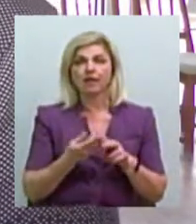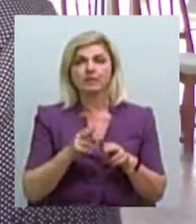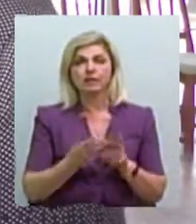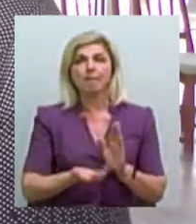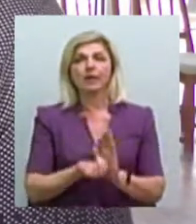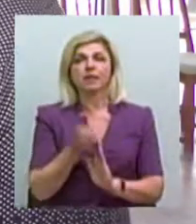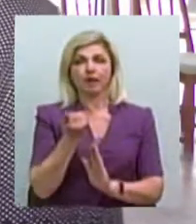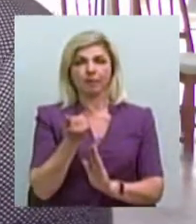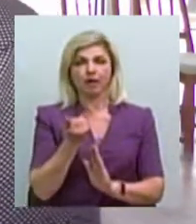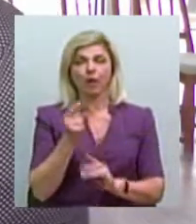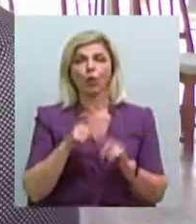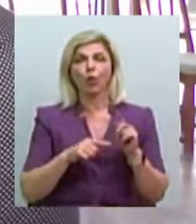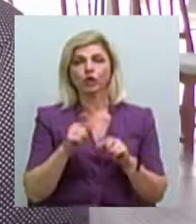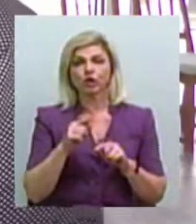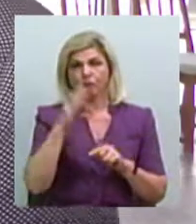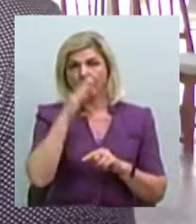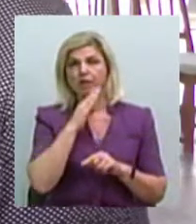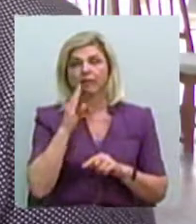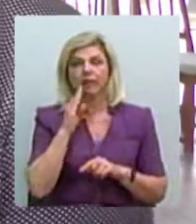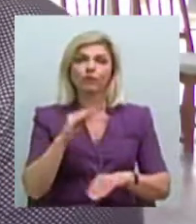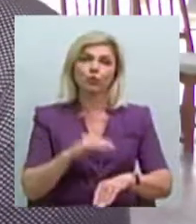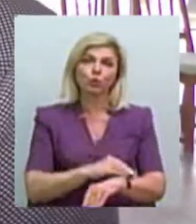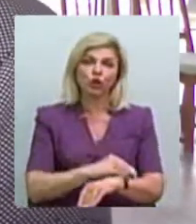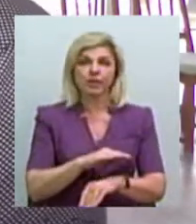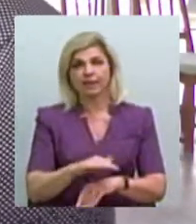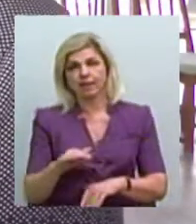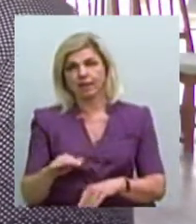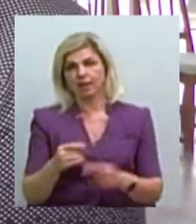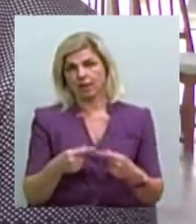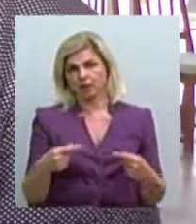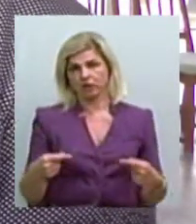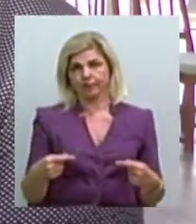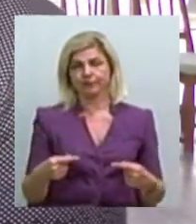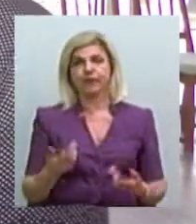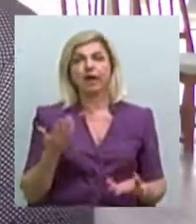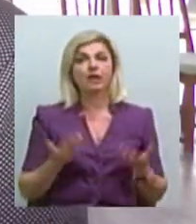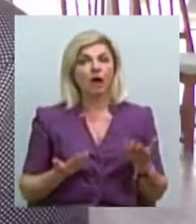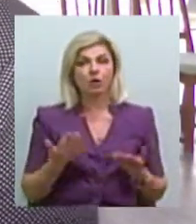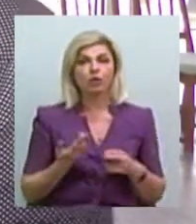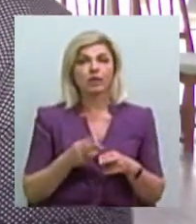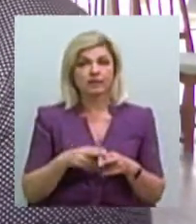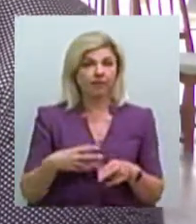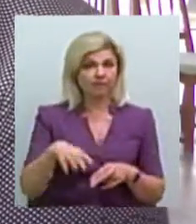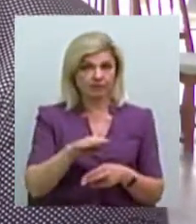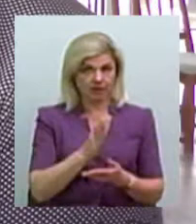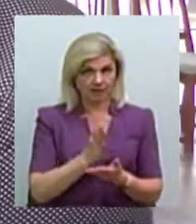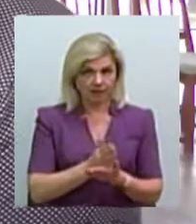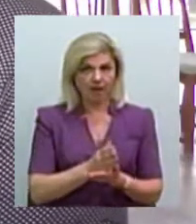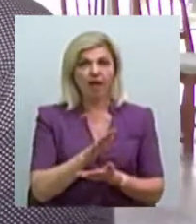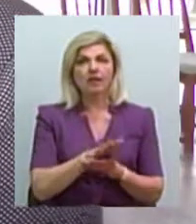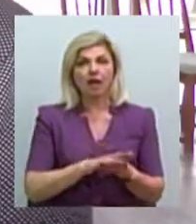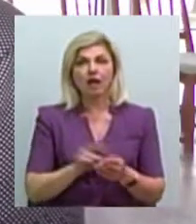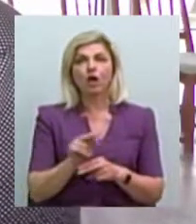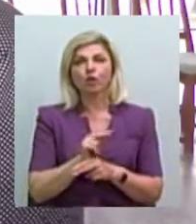підтримка родичів, батьків, дружини, дітей та інше. Якщо це все є, то далі етапи лікування